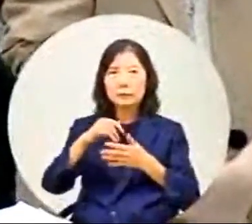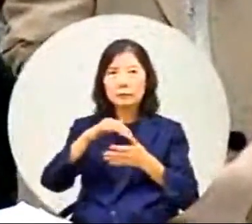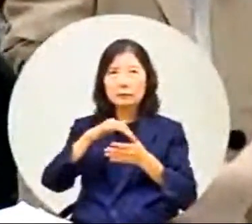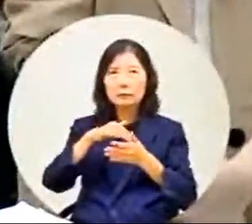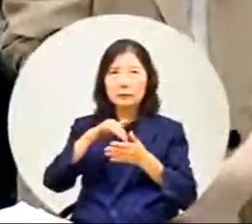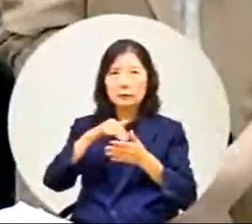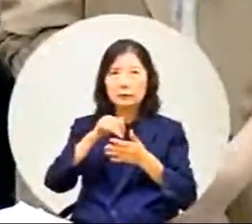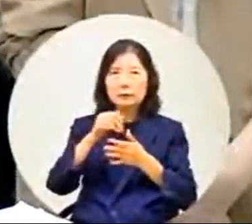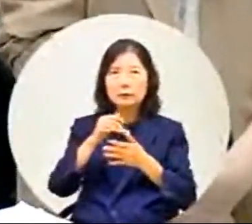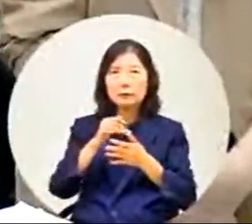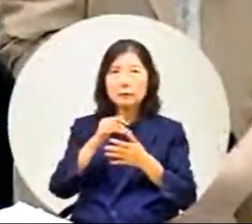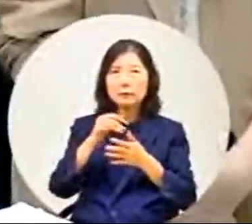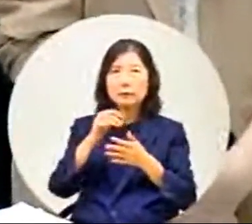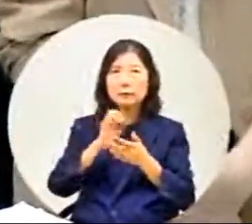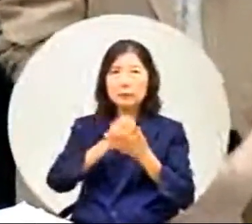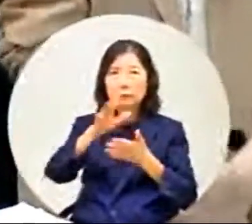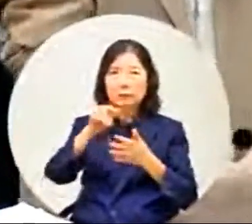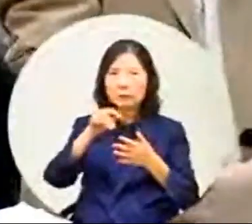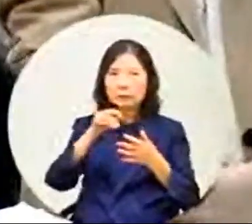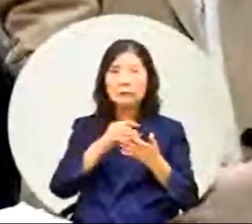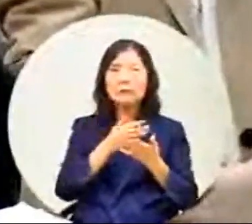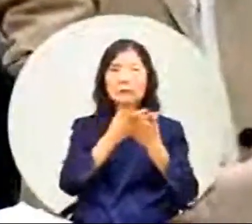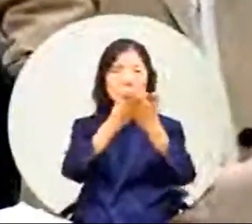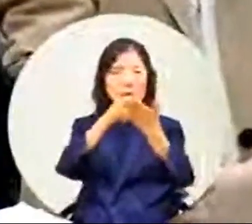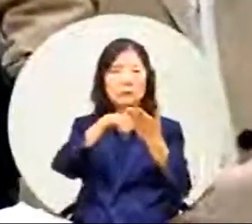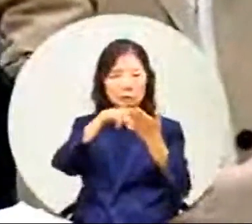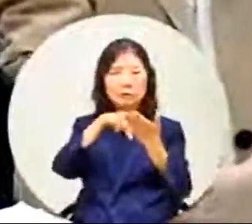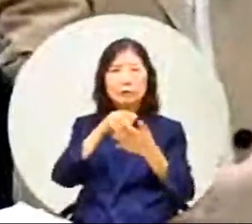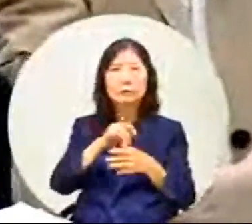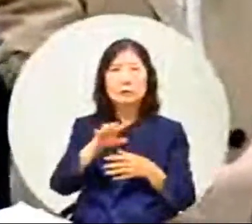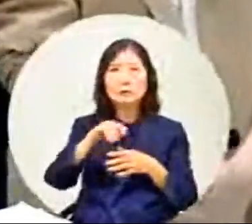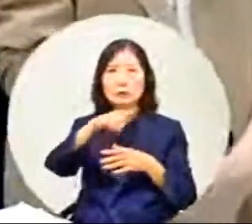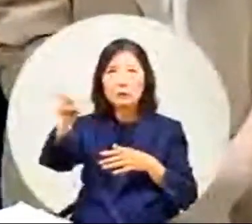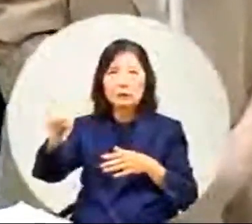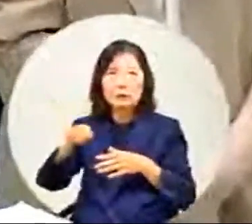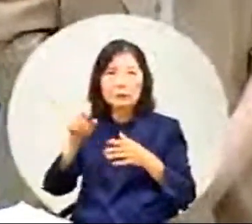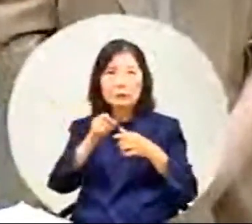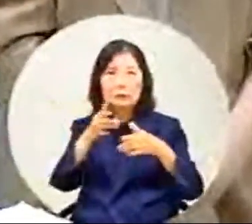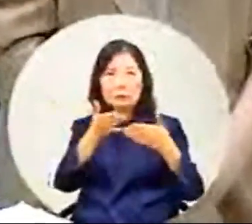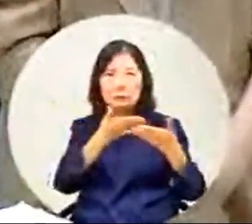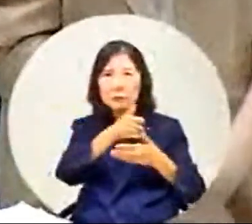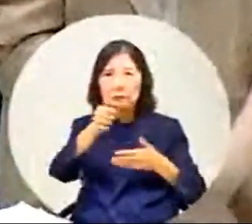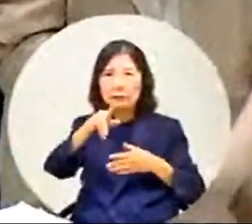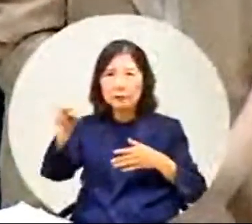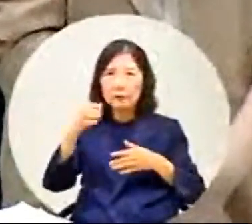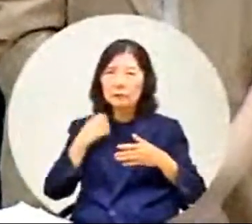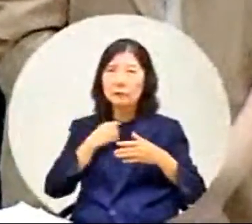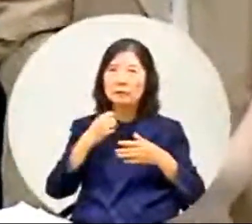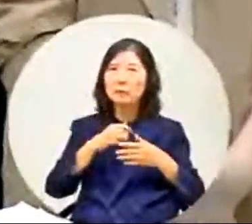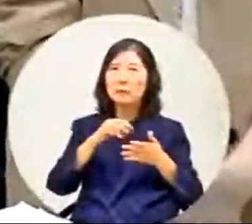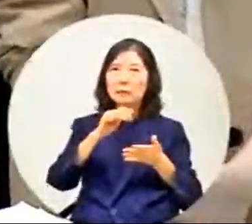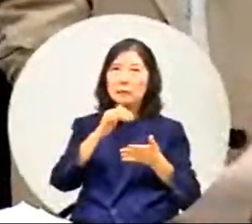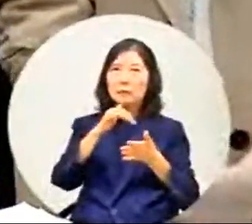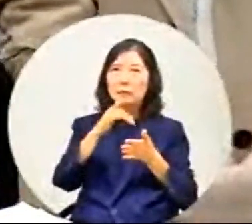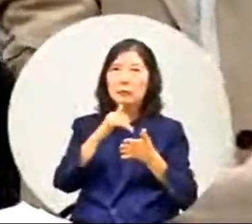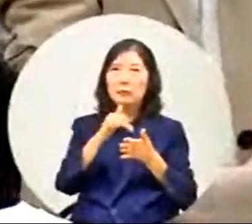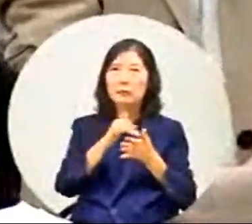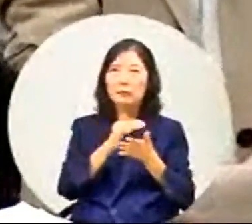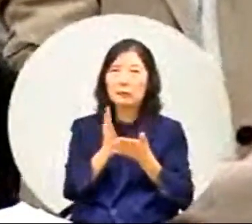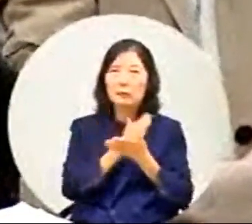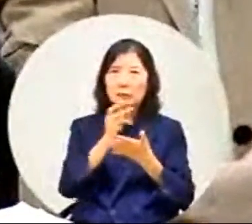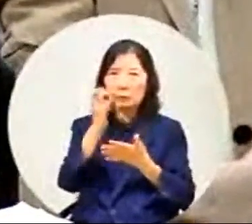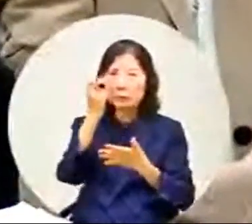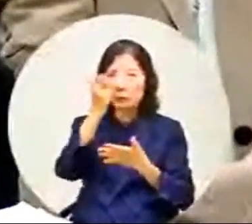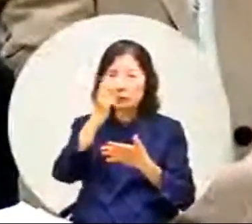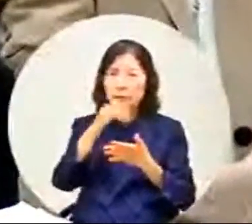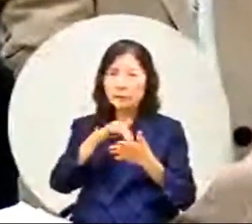讲，审计报告局长还有各位公务人员都知道吧，审计单位是中立的，来看看考